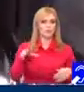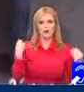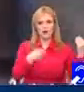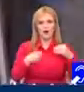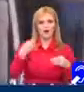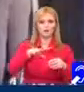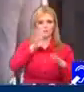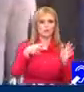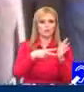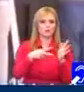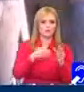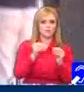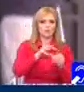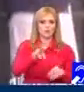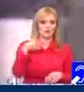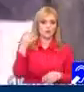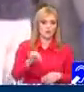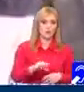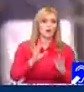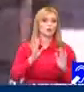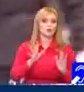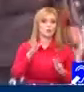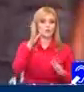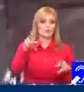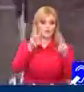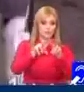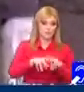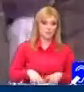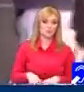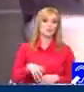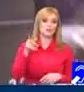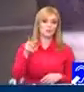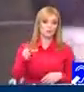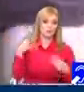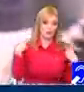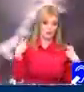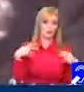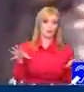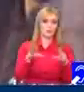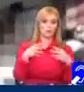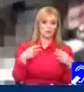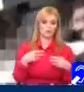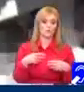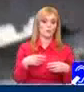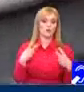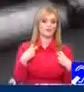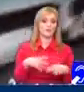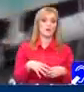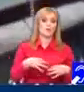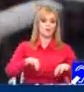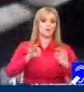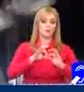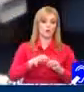în valoare de peste 10 milioane de lei. Doar în cadrul urmăririi penale desfășurate de către procurori și ofițerii serviciului Vamal, au